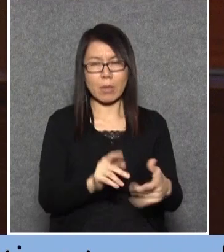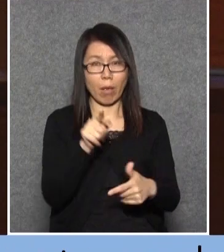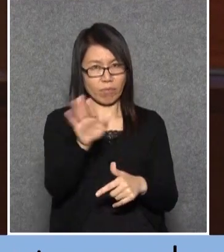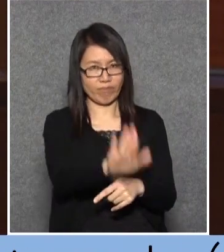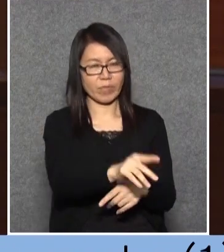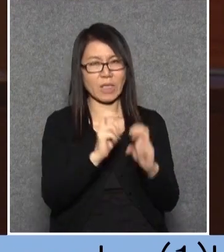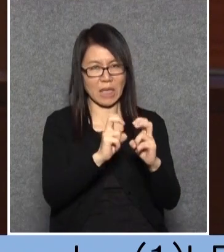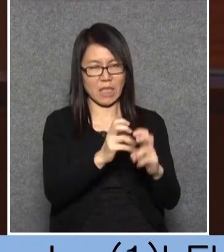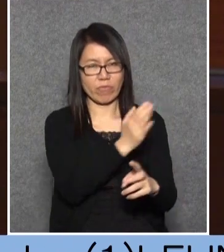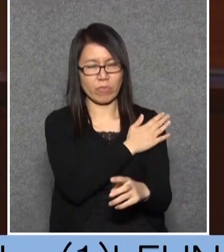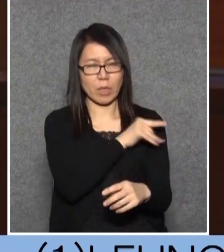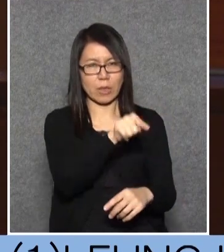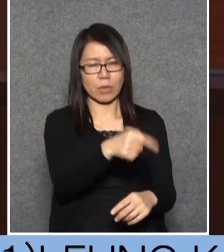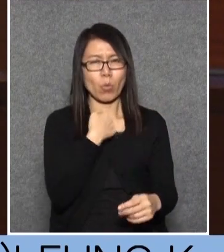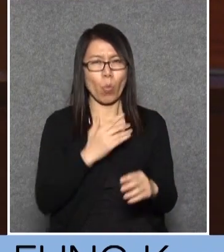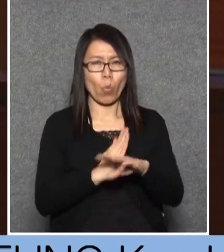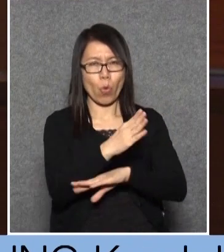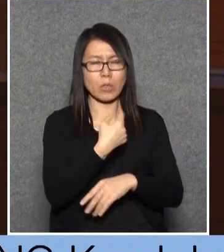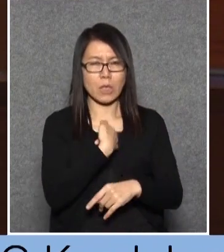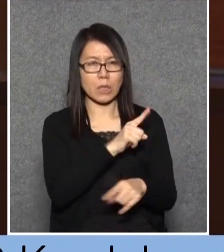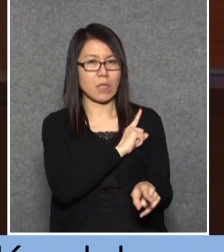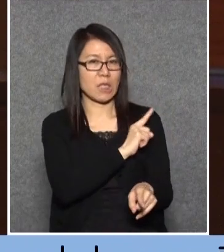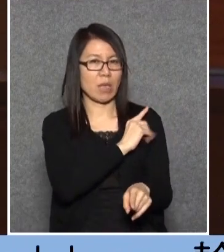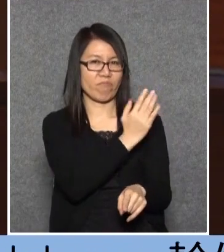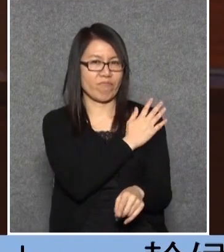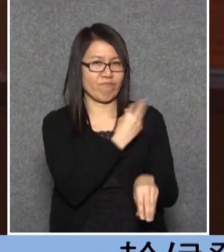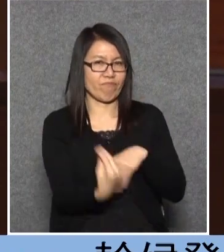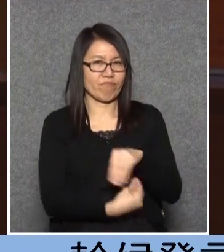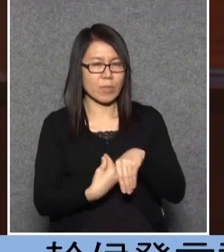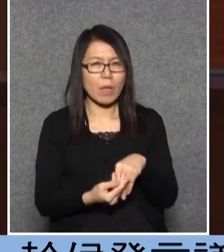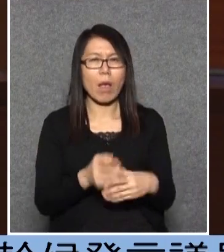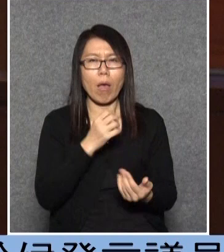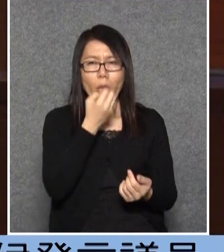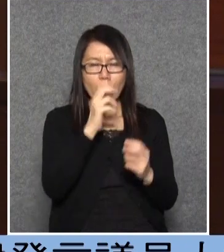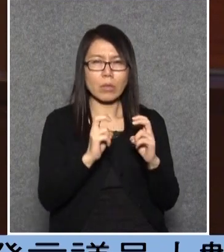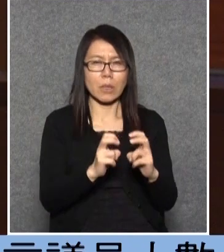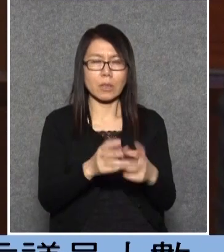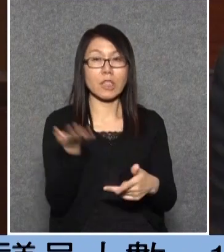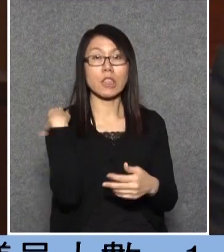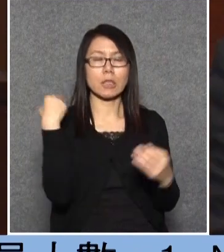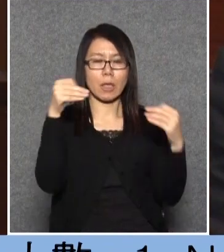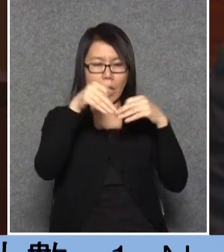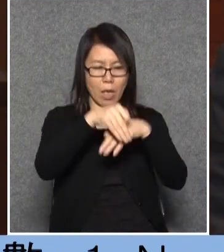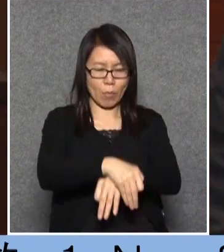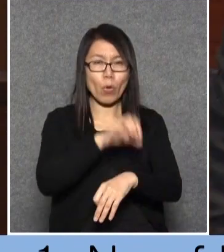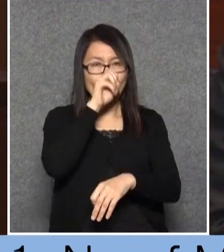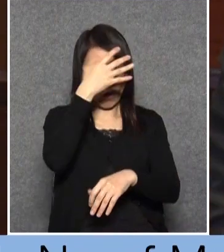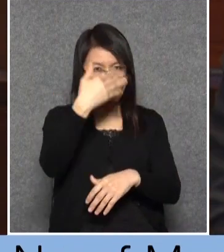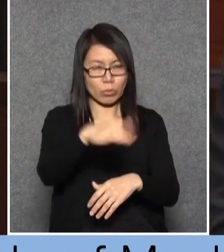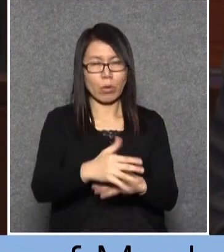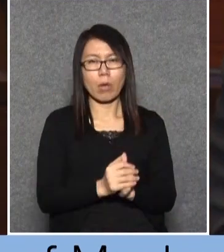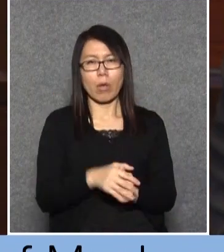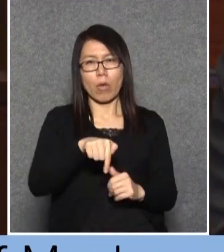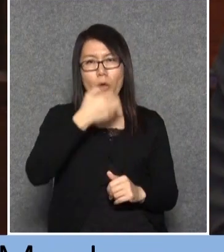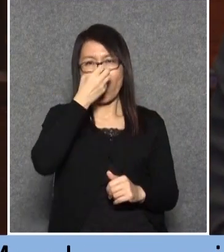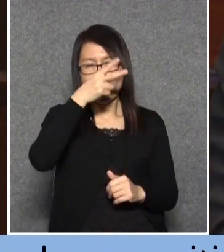嘛？超支嘅部分就应该由港铁去承担。咁港铁咧就话啊，当初我签约嘅时候咧，就已经讲明咧，香港